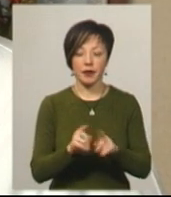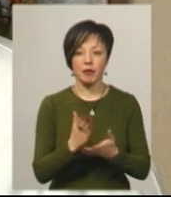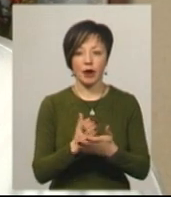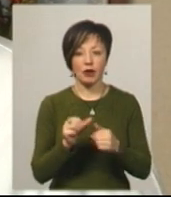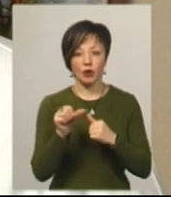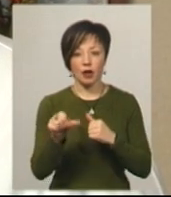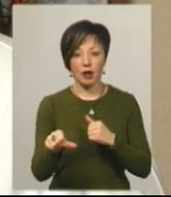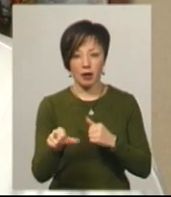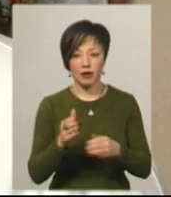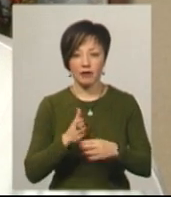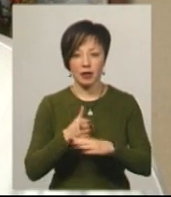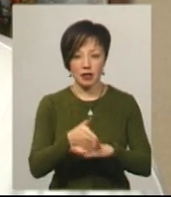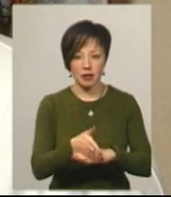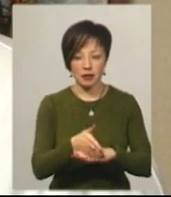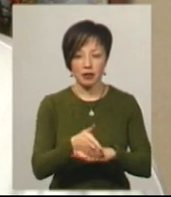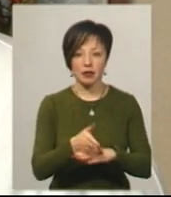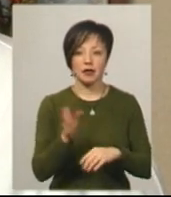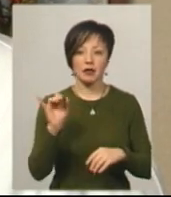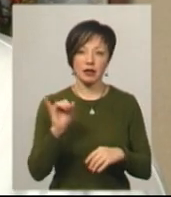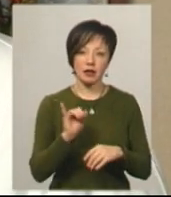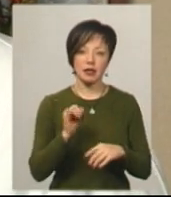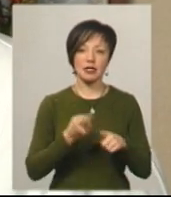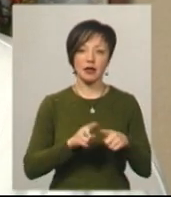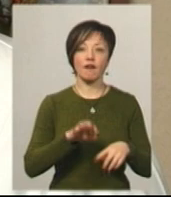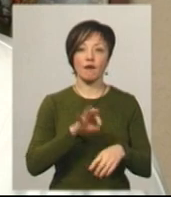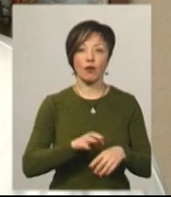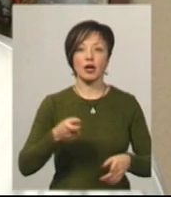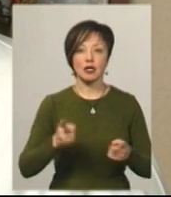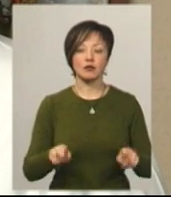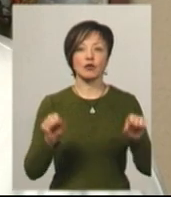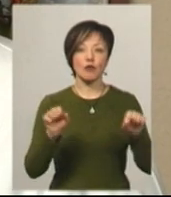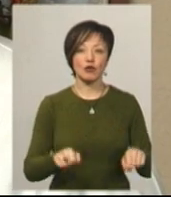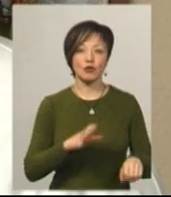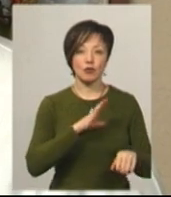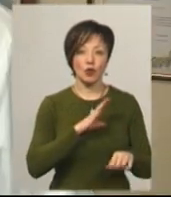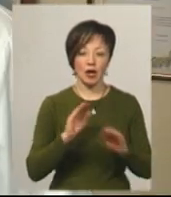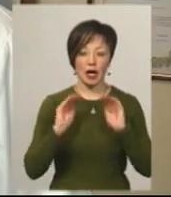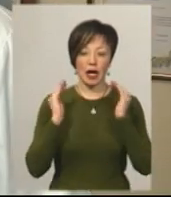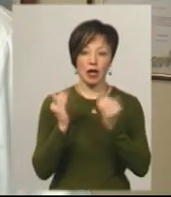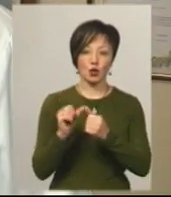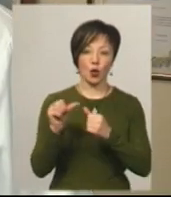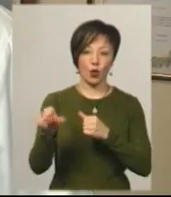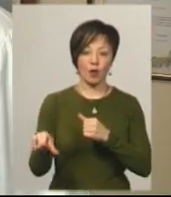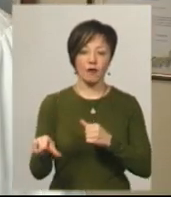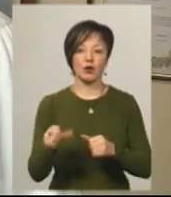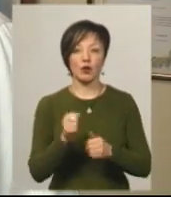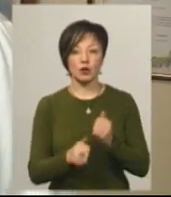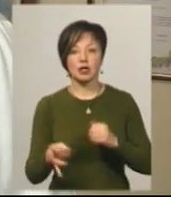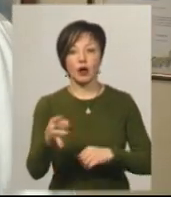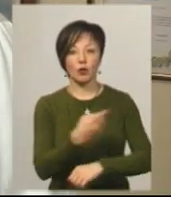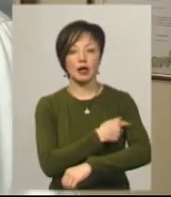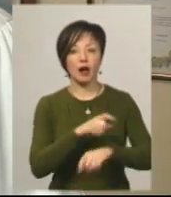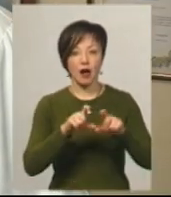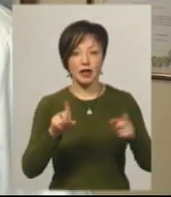окремий вихід. І ці хворі дійсно можуть бути ізольовані від інших. В кожній районній лікарні є